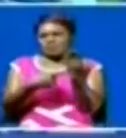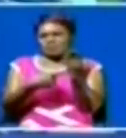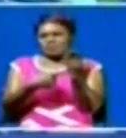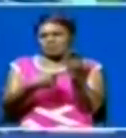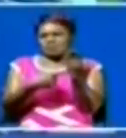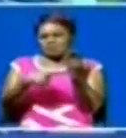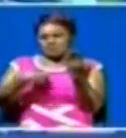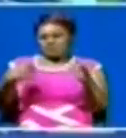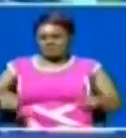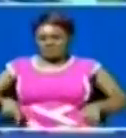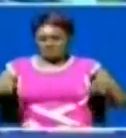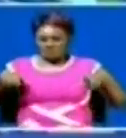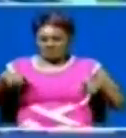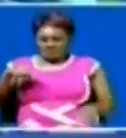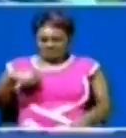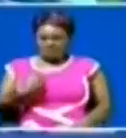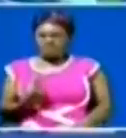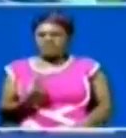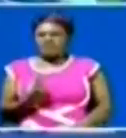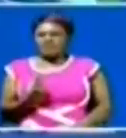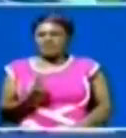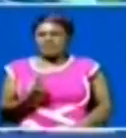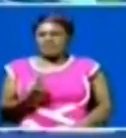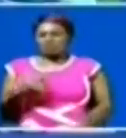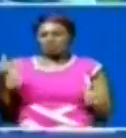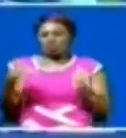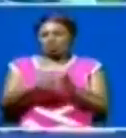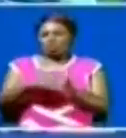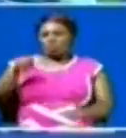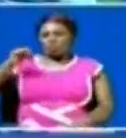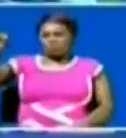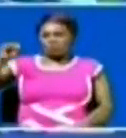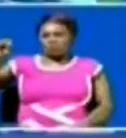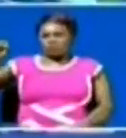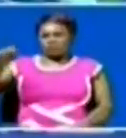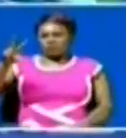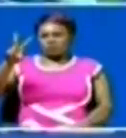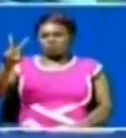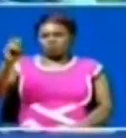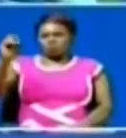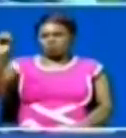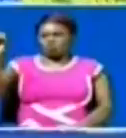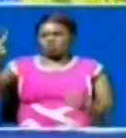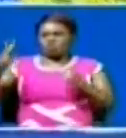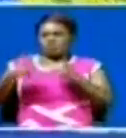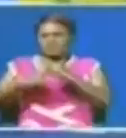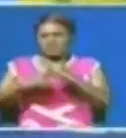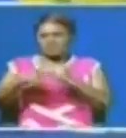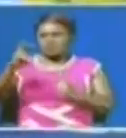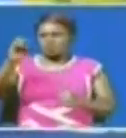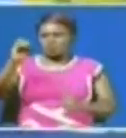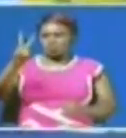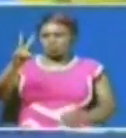sisi tunaishi. Na mimi niliwacha siasa 2007 mwisho.